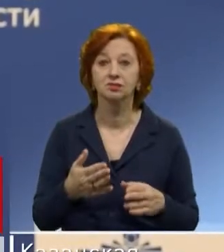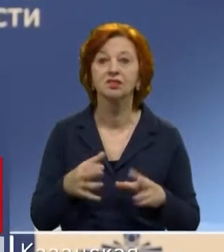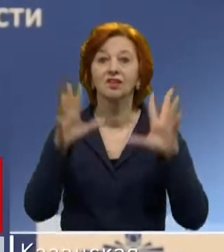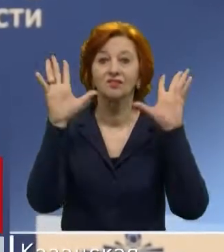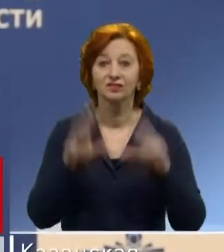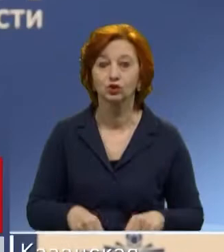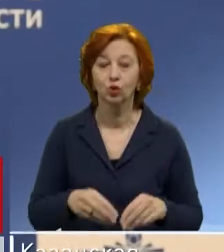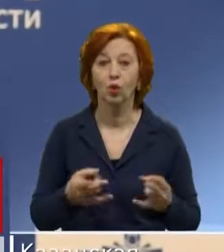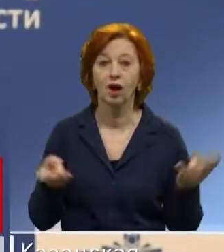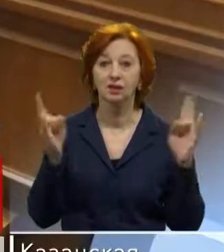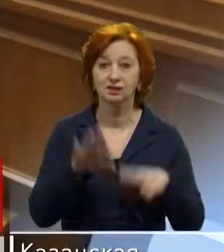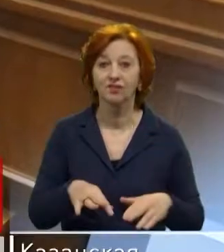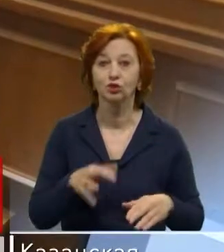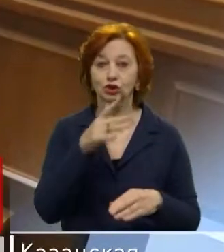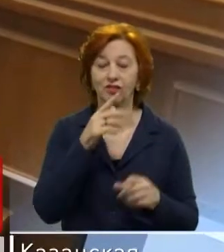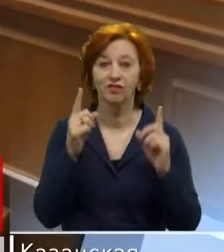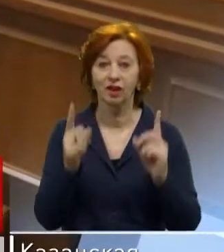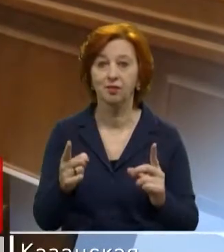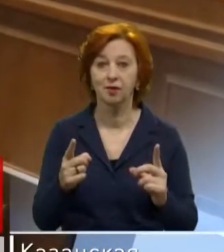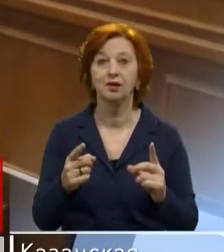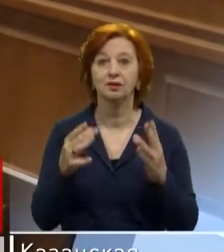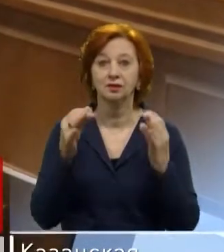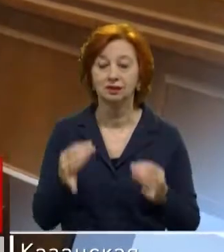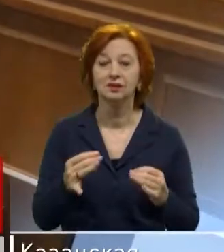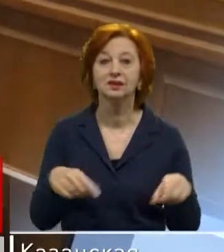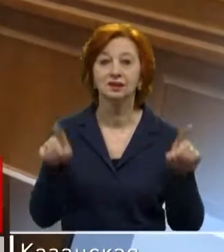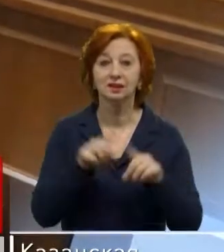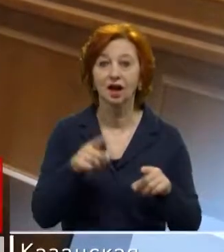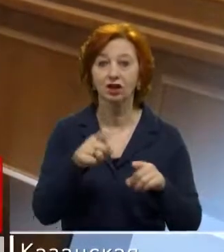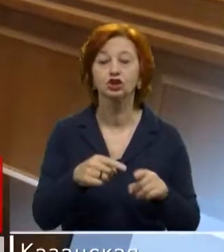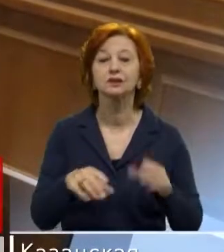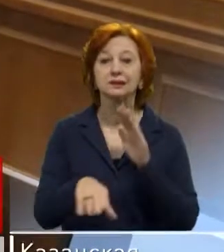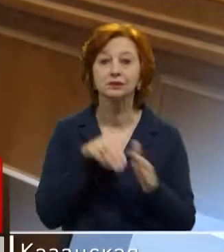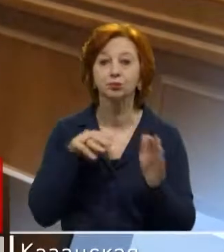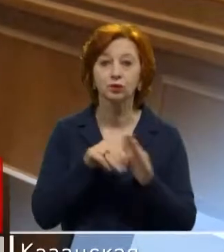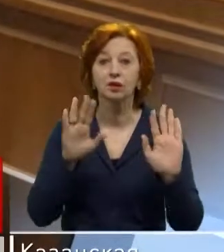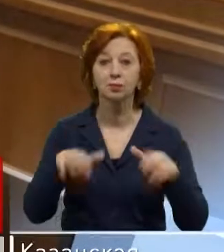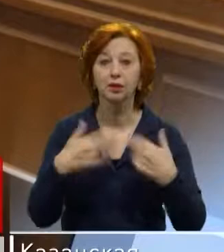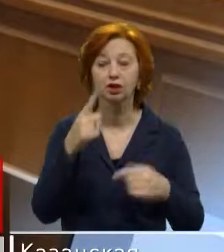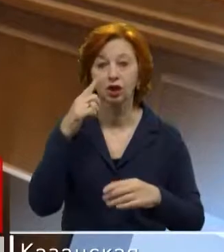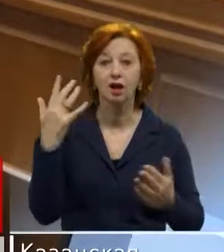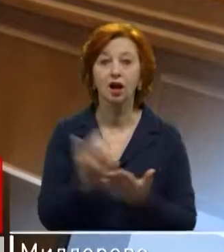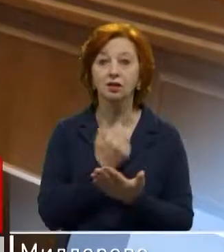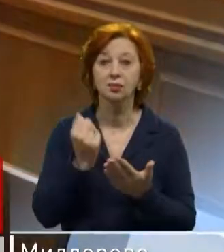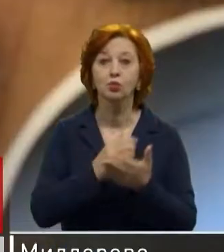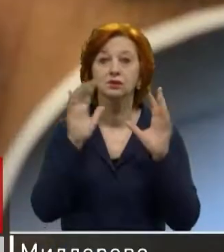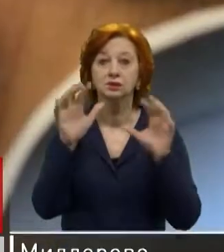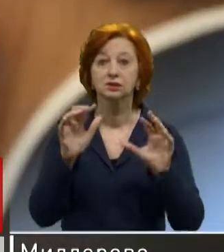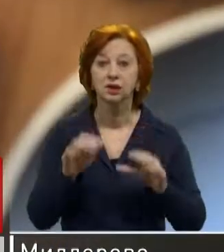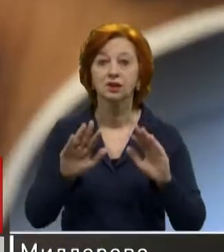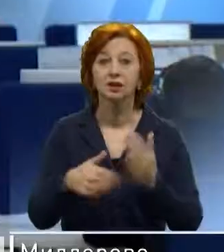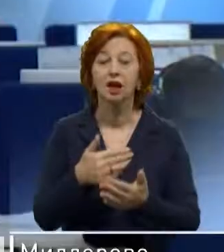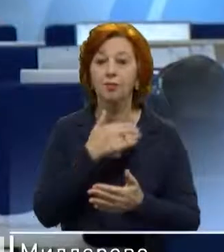оставшееся время. Также данские депутаты предложили разработать федеральный закон о многодетных